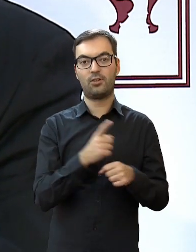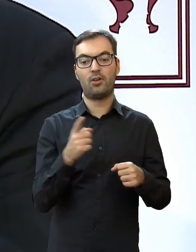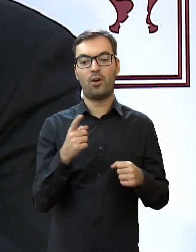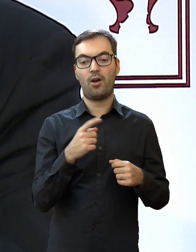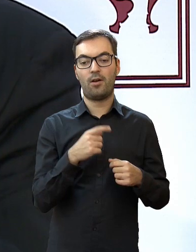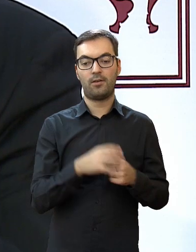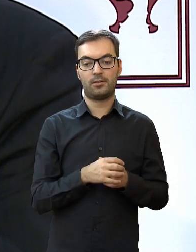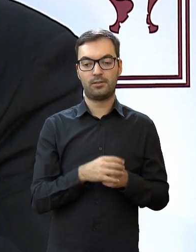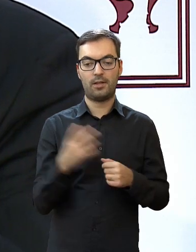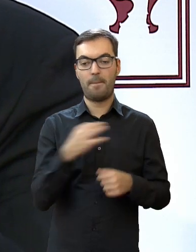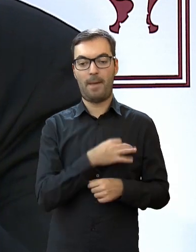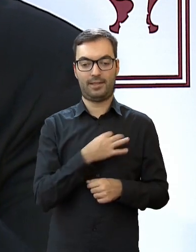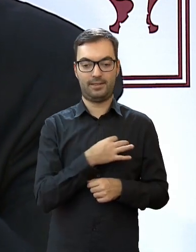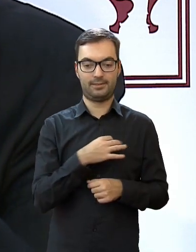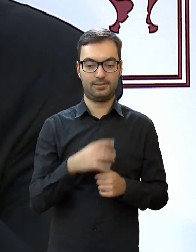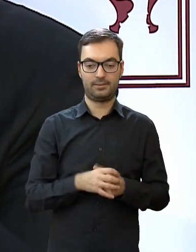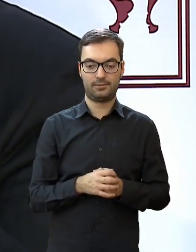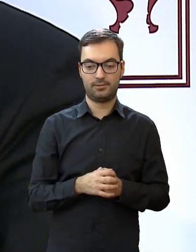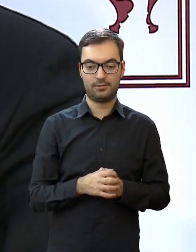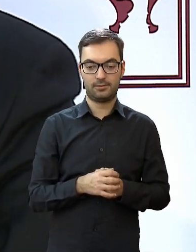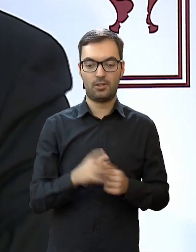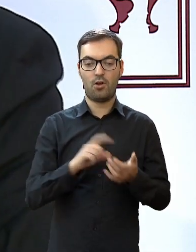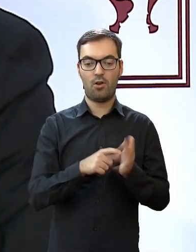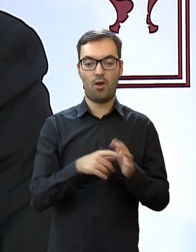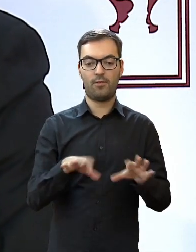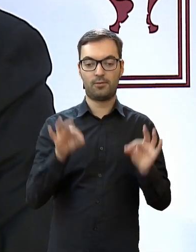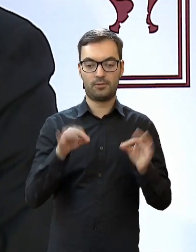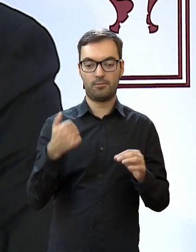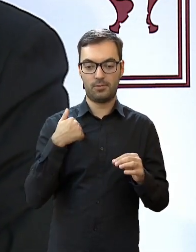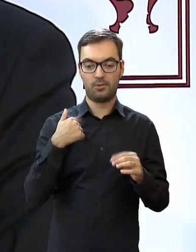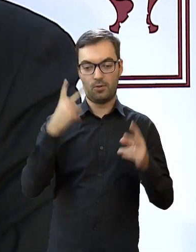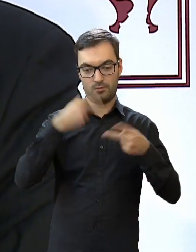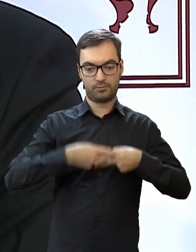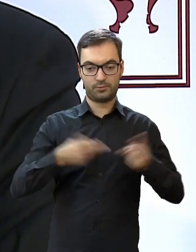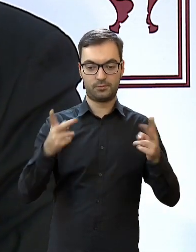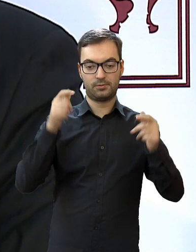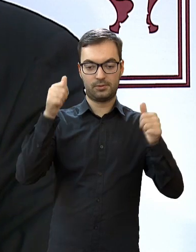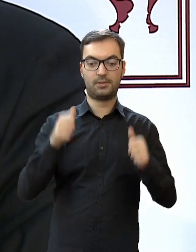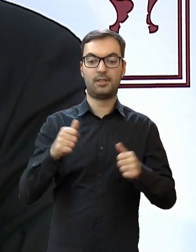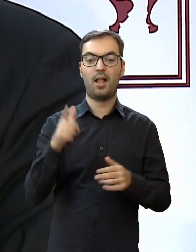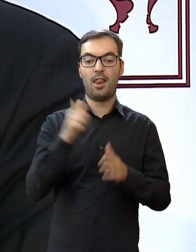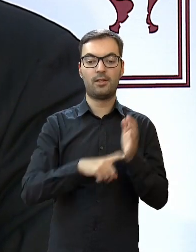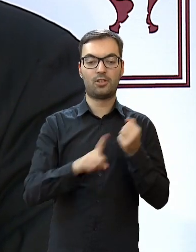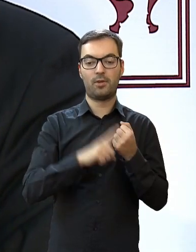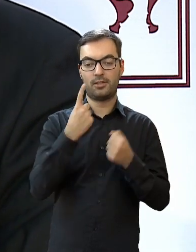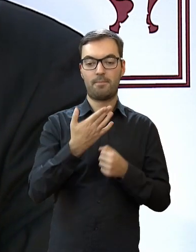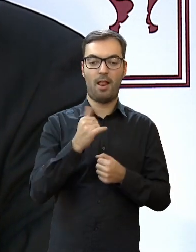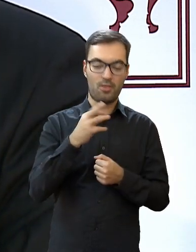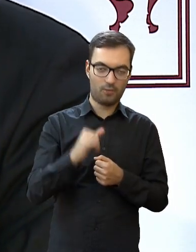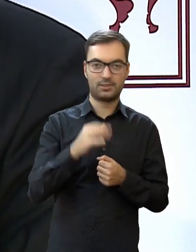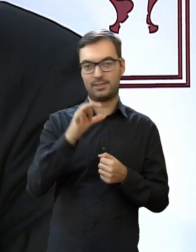partii. W lokalu wyborczym było objeszczenie, gdzie umieszczono na liście numer jeden, Malinowski,